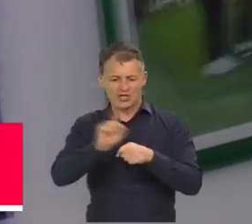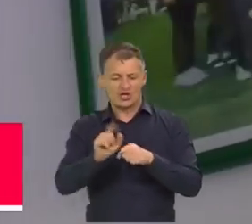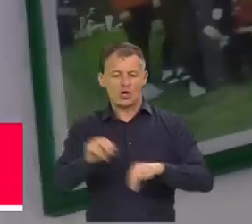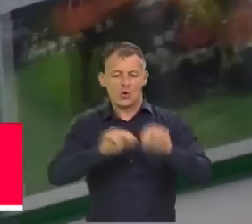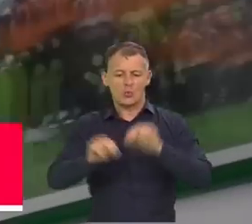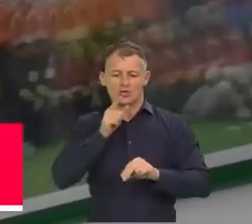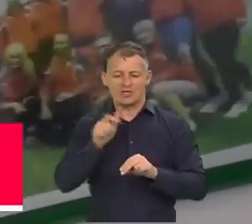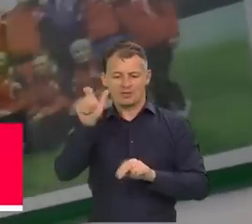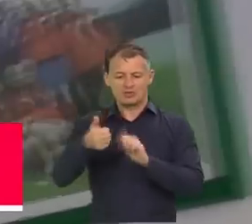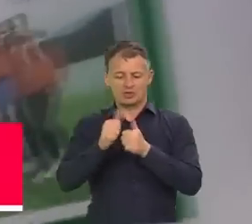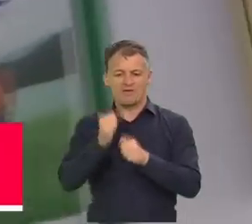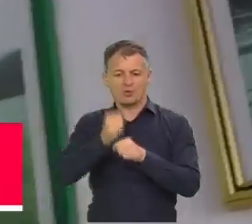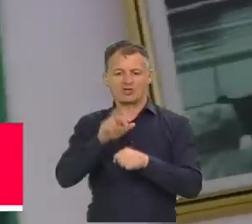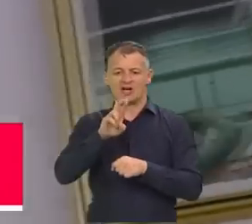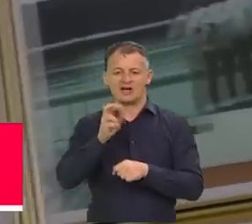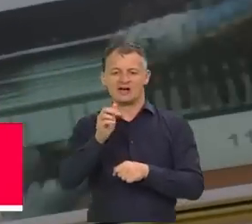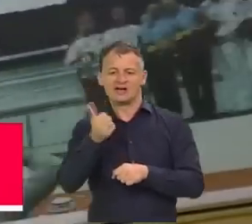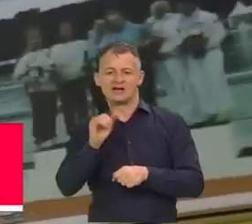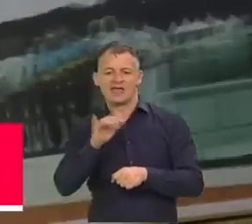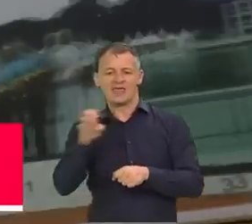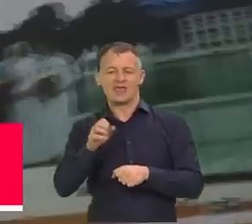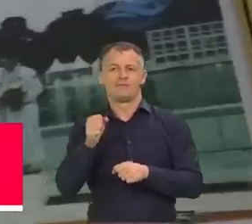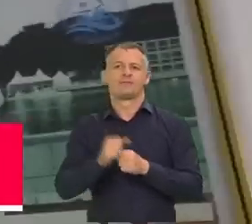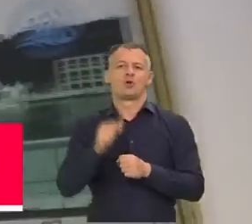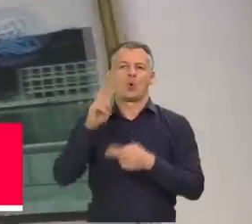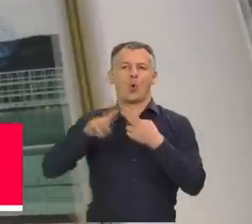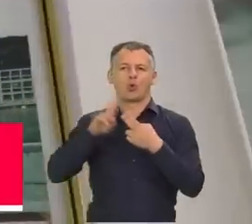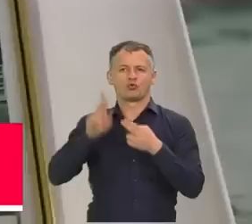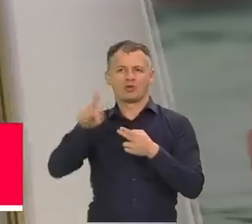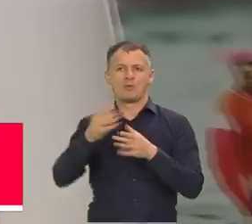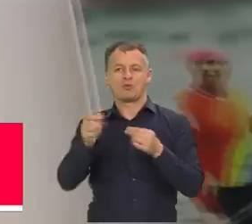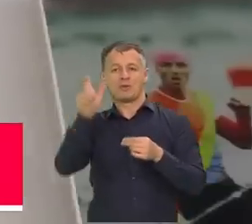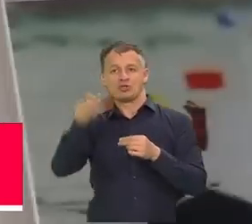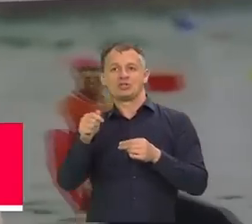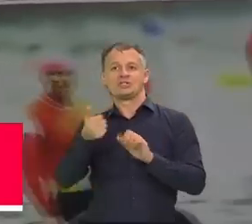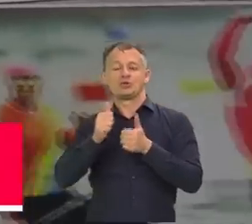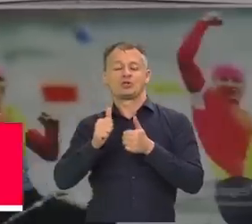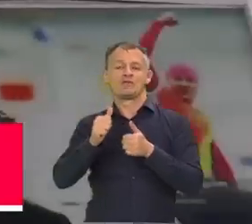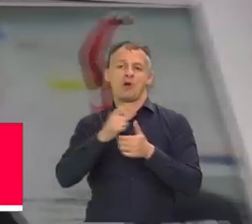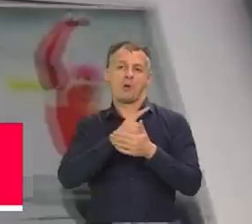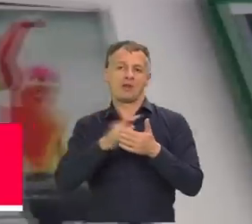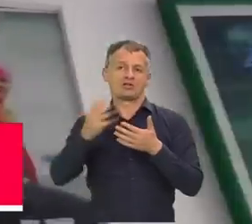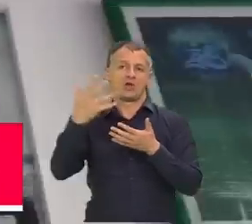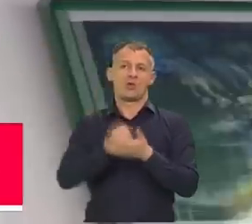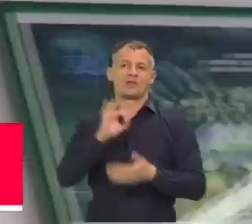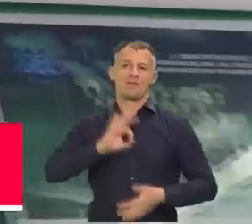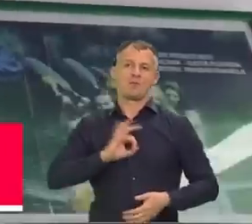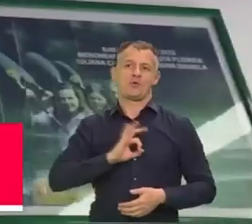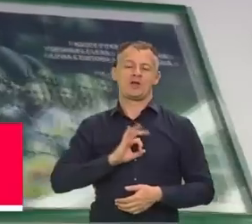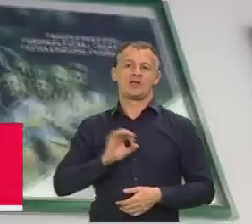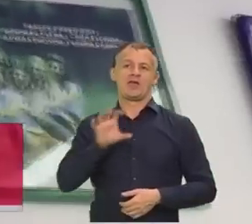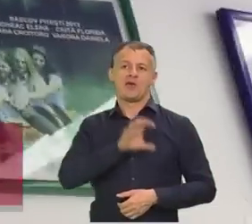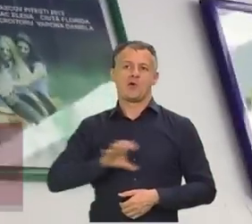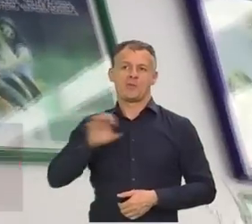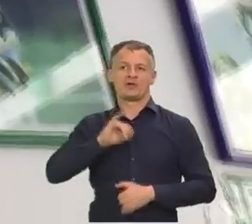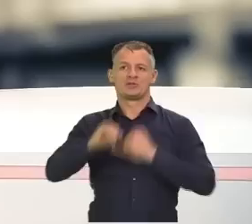sportivii au făcut râie este unul dintre cele mai titrate din România. De aici au plecat mai mulți sportivi care au obținut pentru țară medalii olimpice, mondiale și europene.